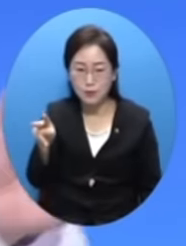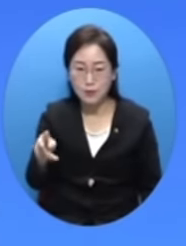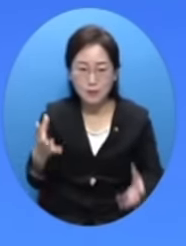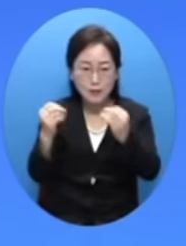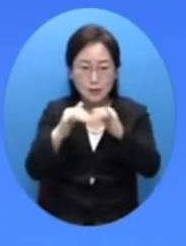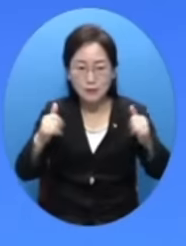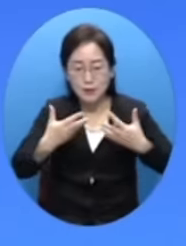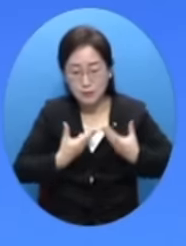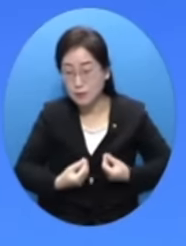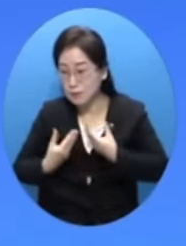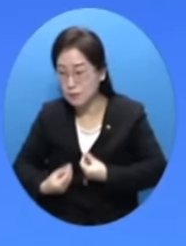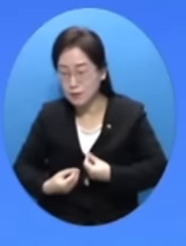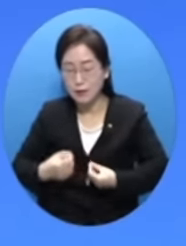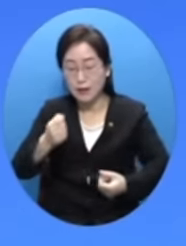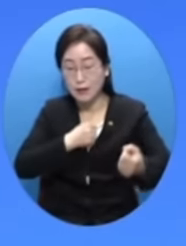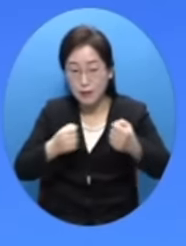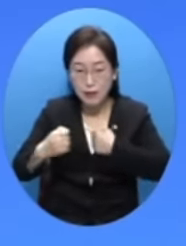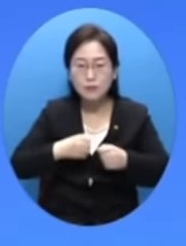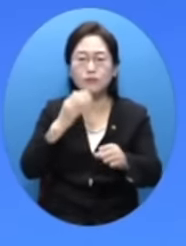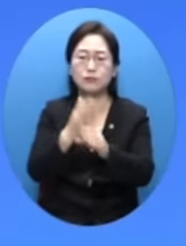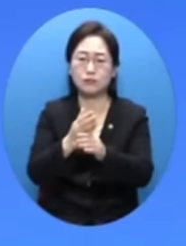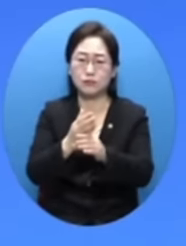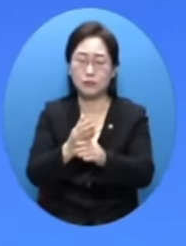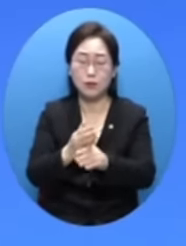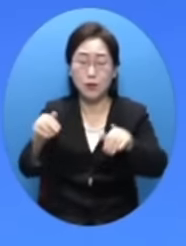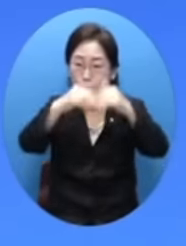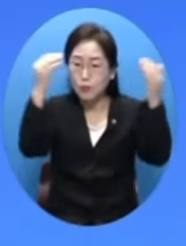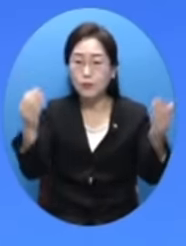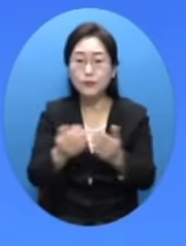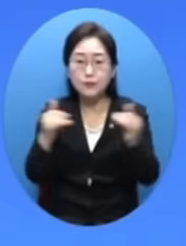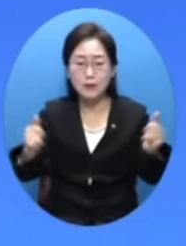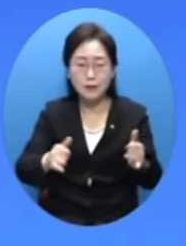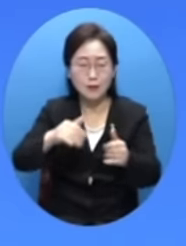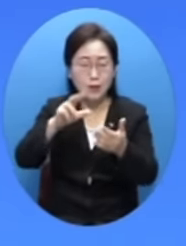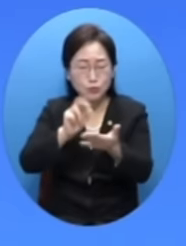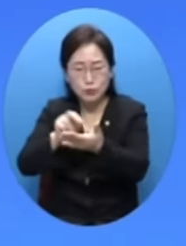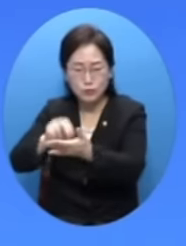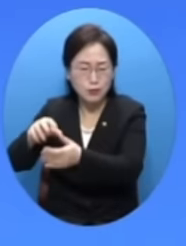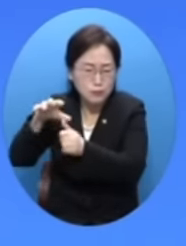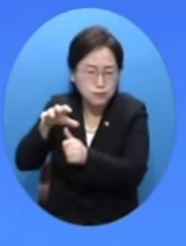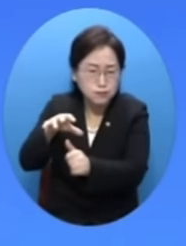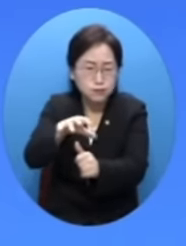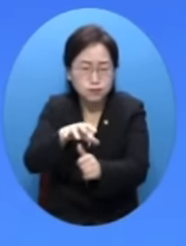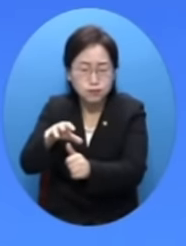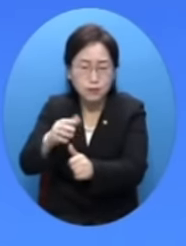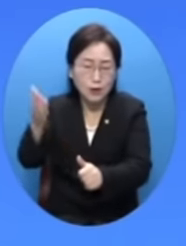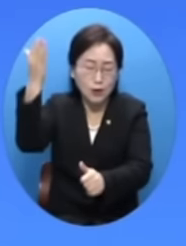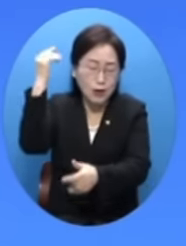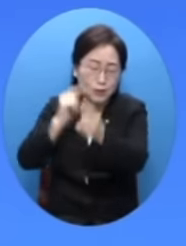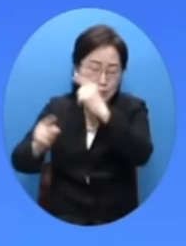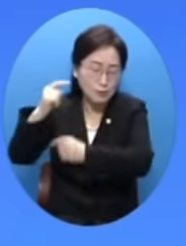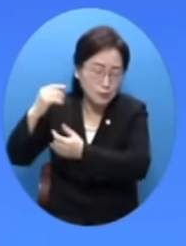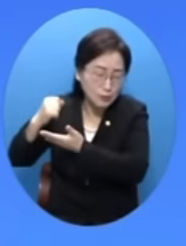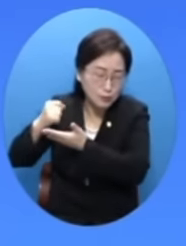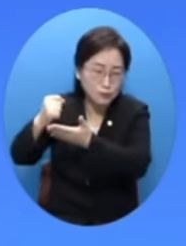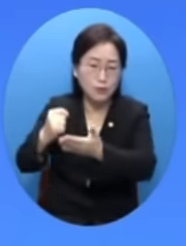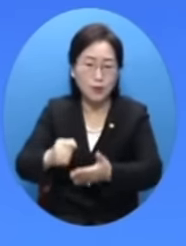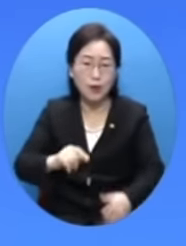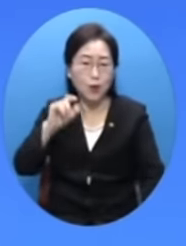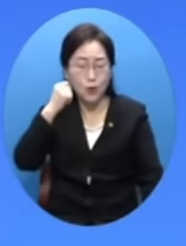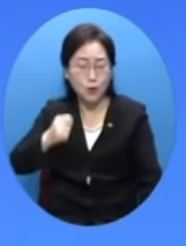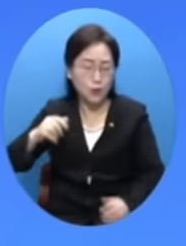절망 가운데서 탄식하고 있습니다. 모든 사람이 문제에 갇혀서 과거의 상처에 갇혀서 어려움에